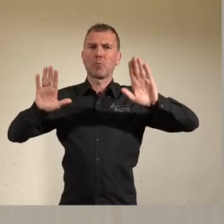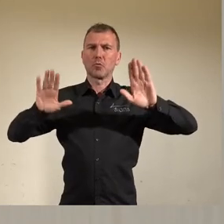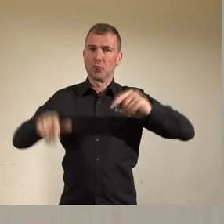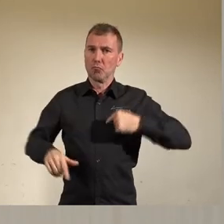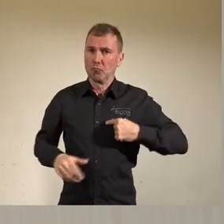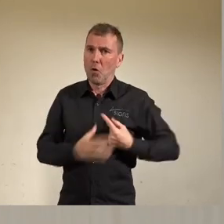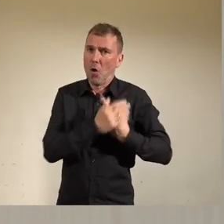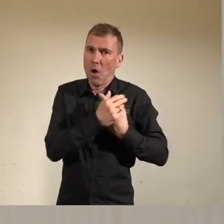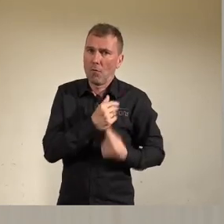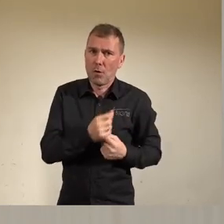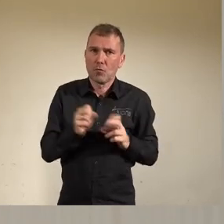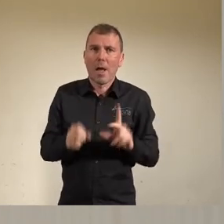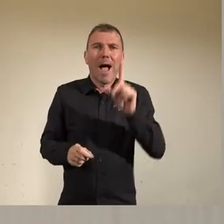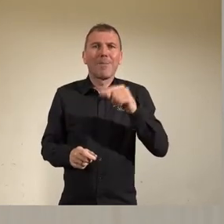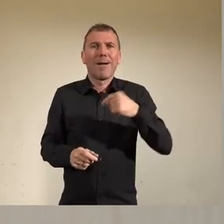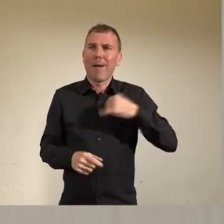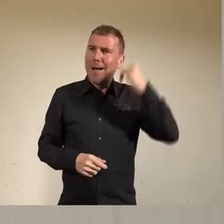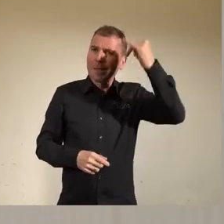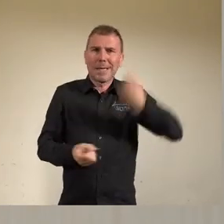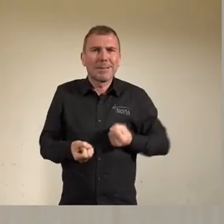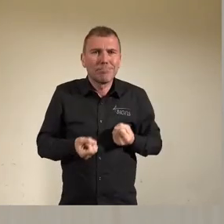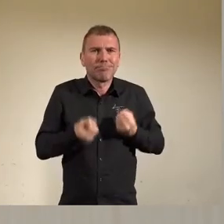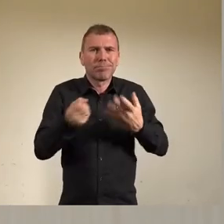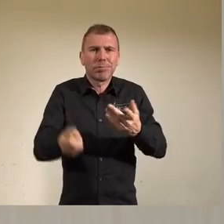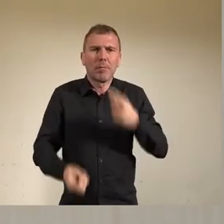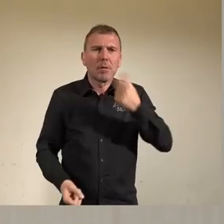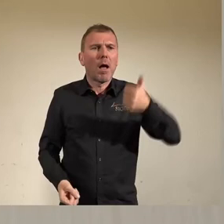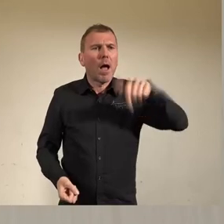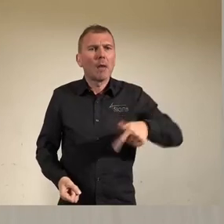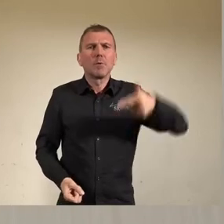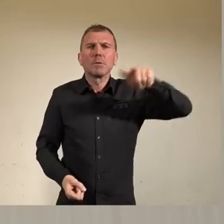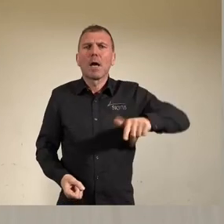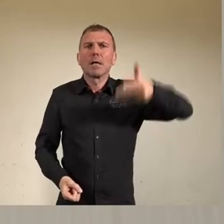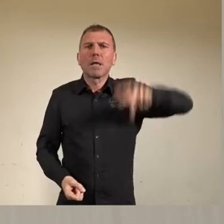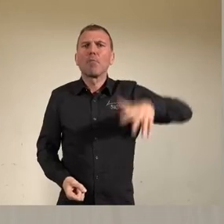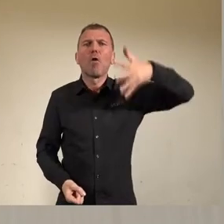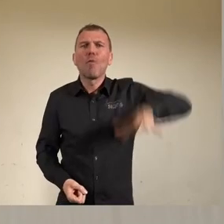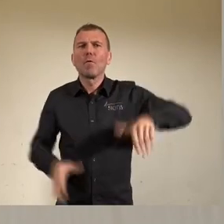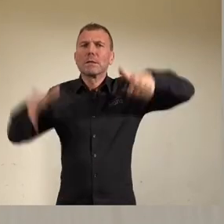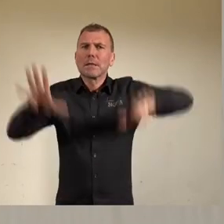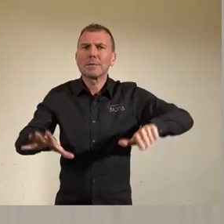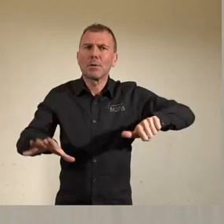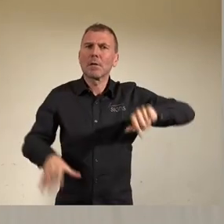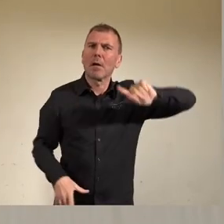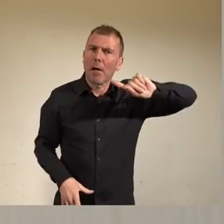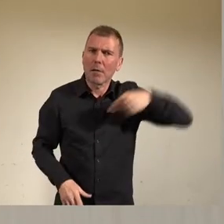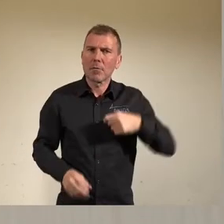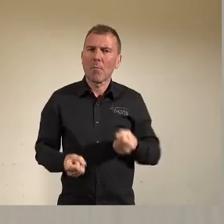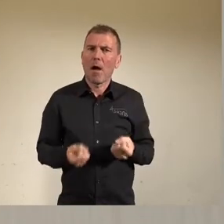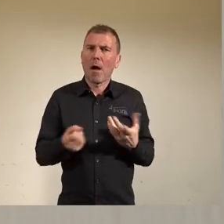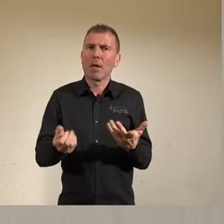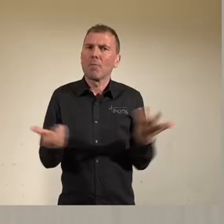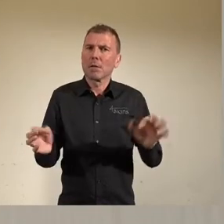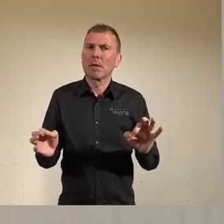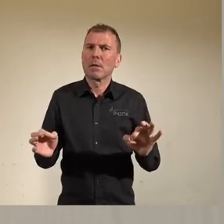dann vielleicht, aber es ist in der Welt. Und wenn man das in einem Monat oder zwei oder drei oder fünf nochmal probiert, dann wird es leichter. Und in der Tat